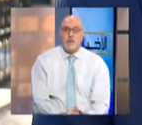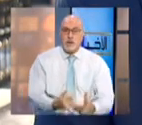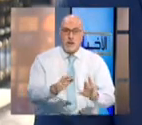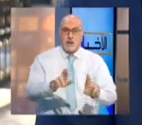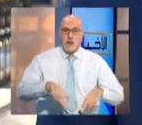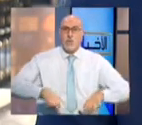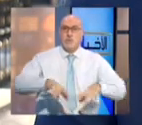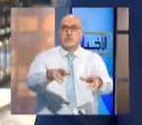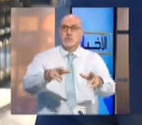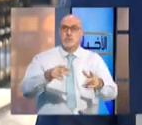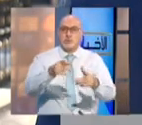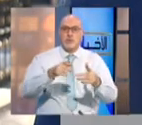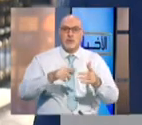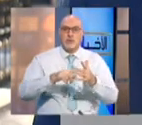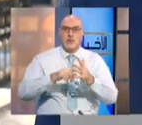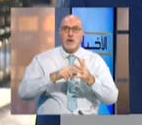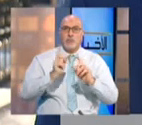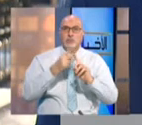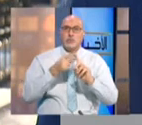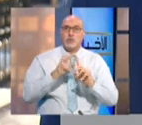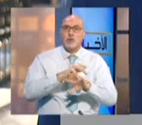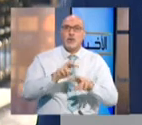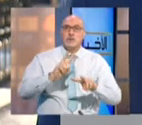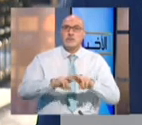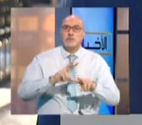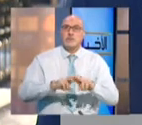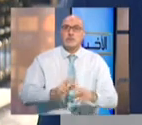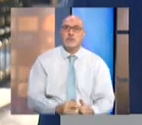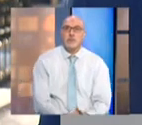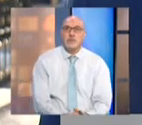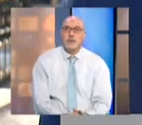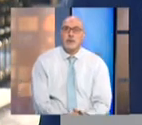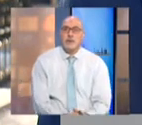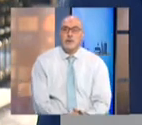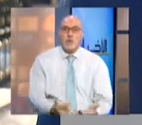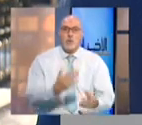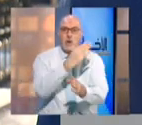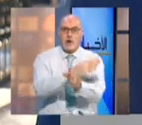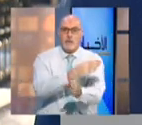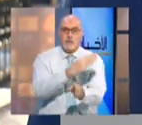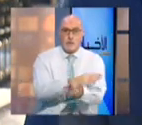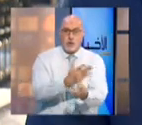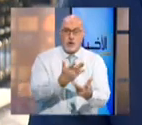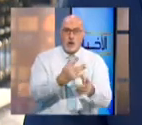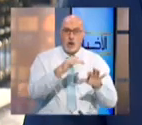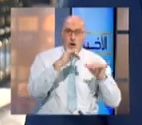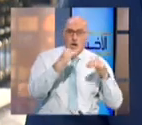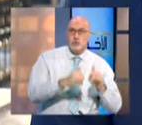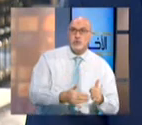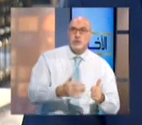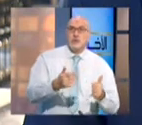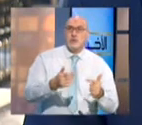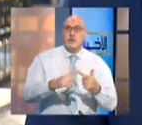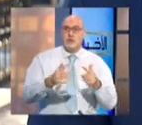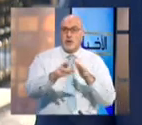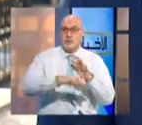استراتيجي وجهوي، كما تعلمون ولاية سمسيل تمر بها مرورا إلى الجزائر العاصمة، تمر بها ولاية